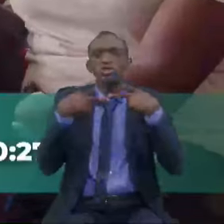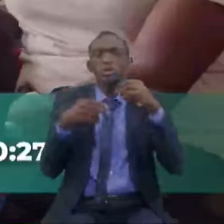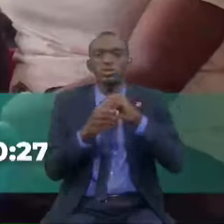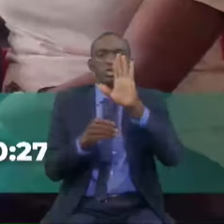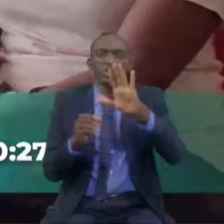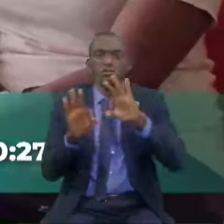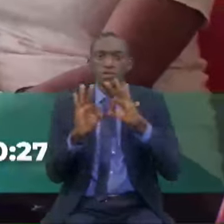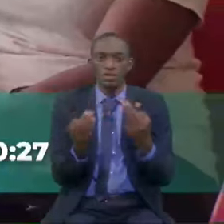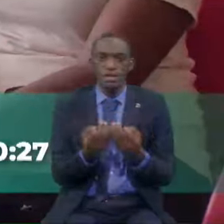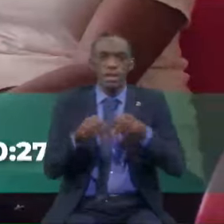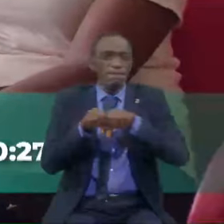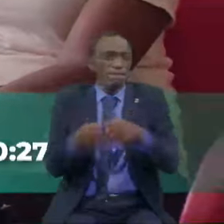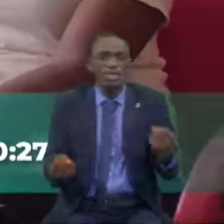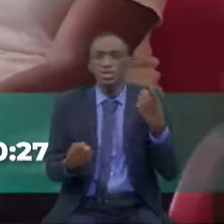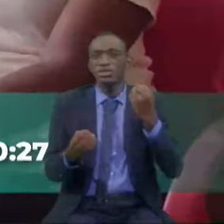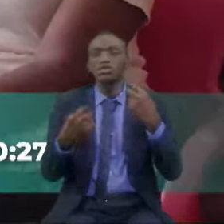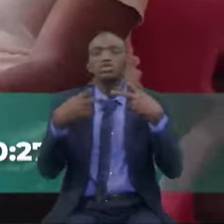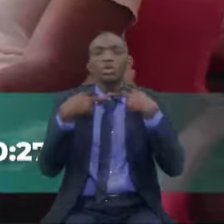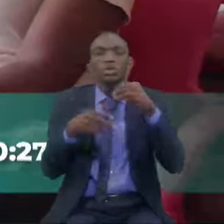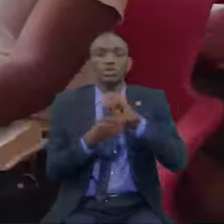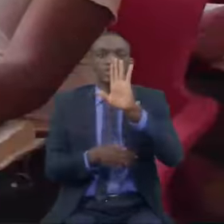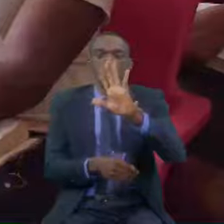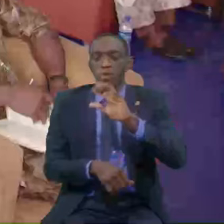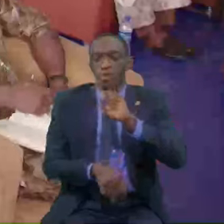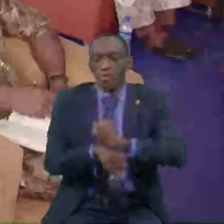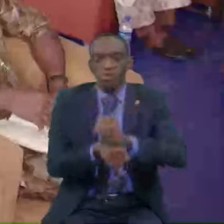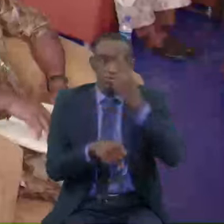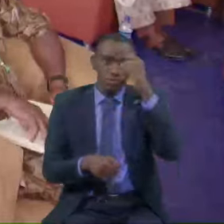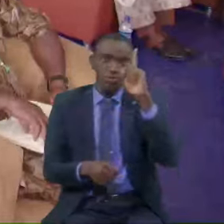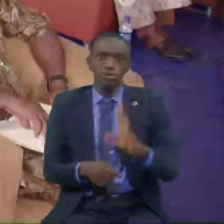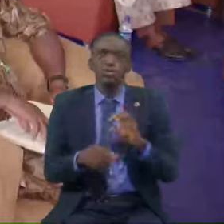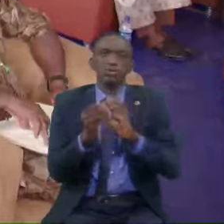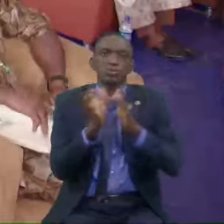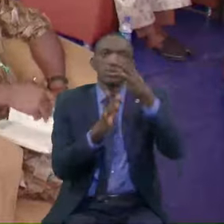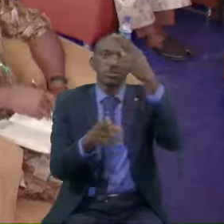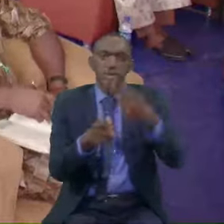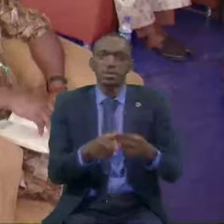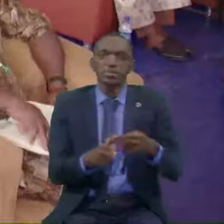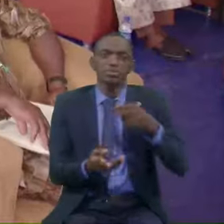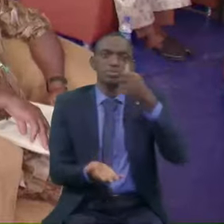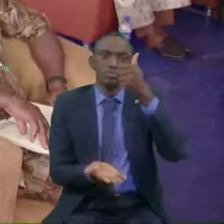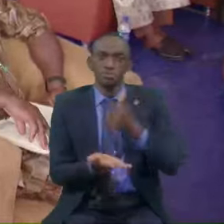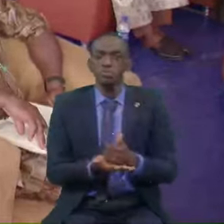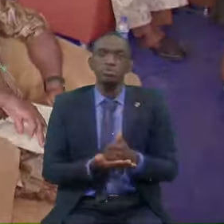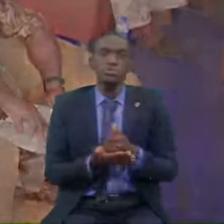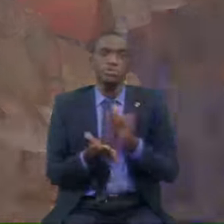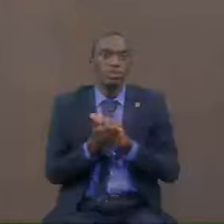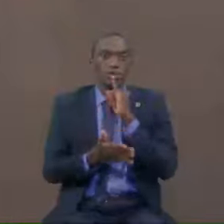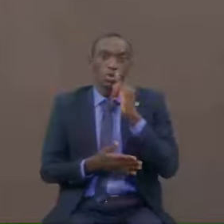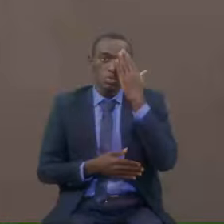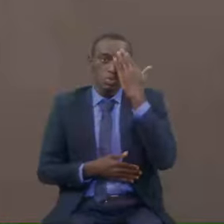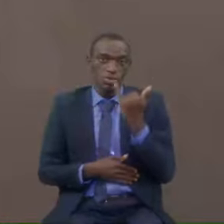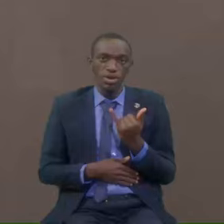famille et briser les jougs de ton ministère au nom de Jésus. Voilà